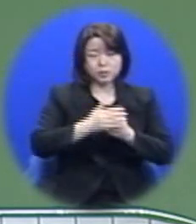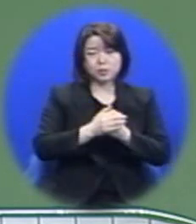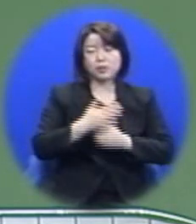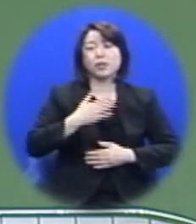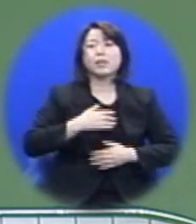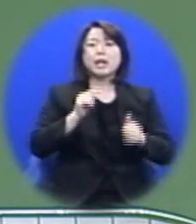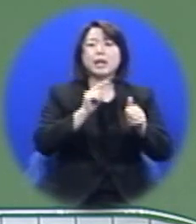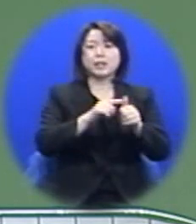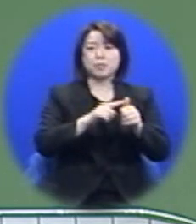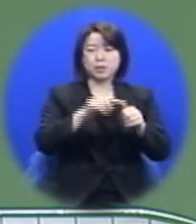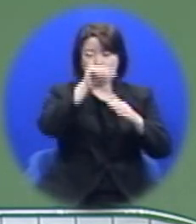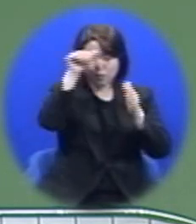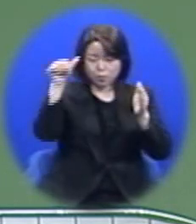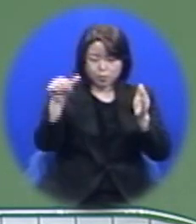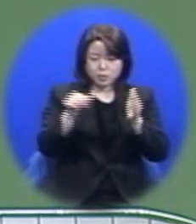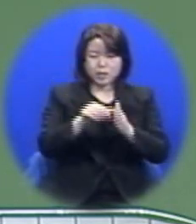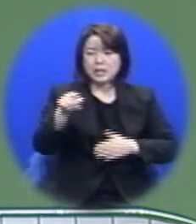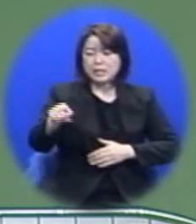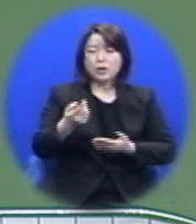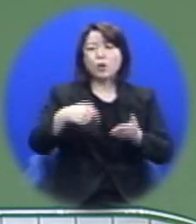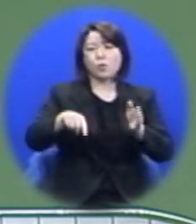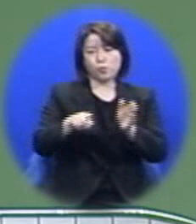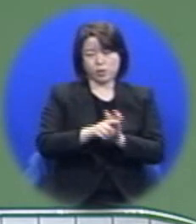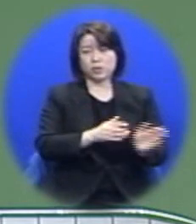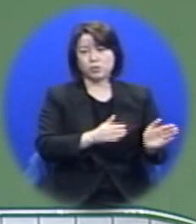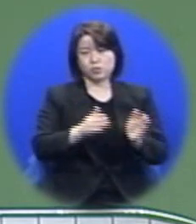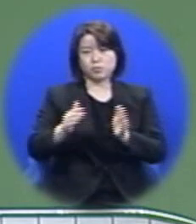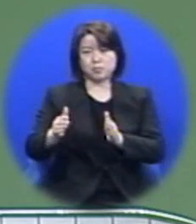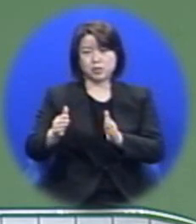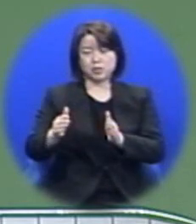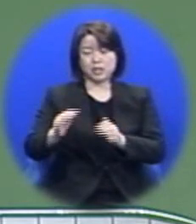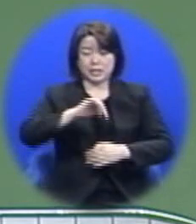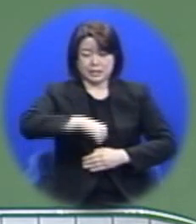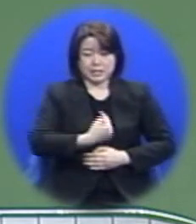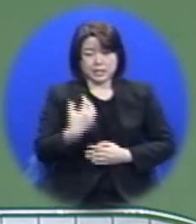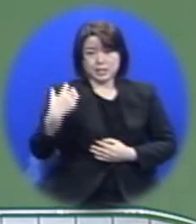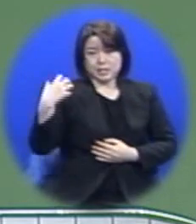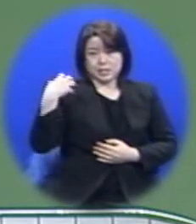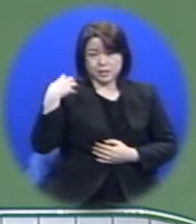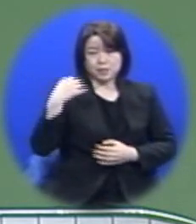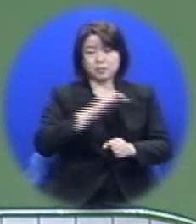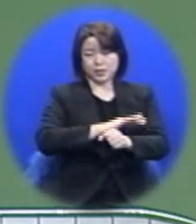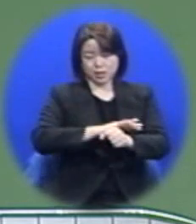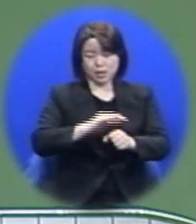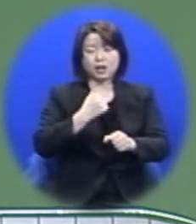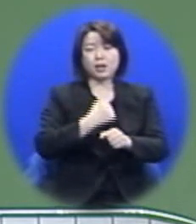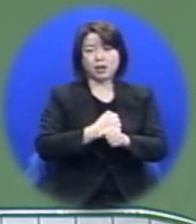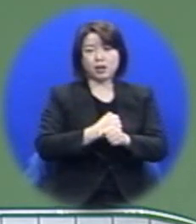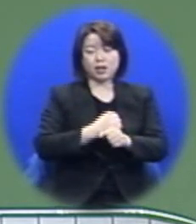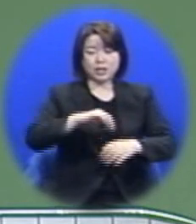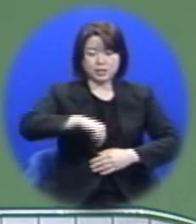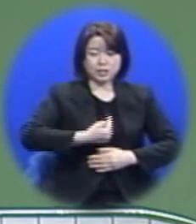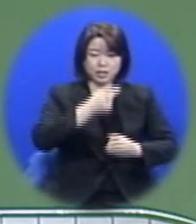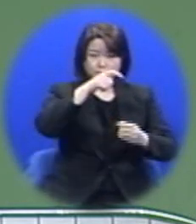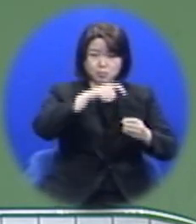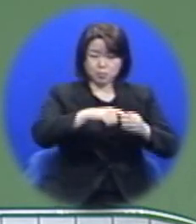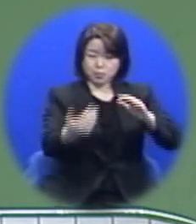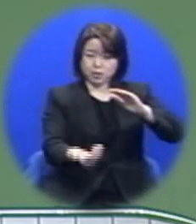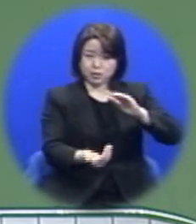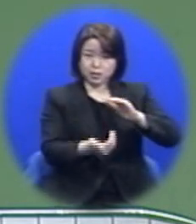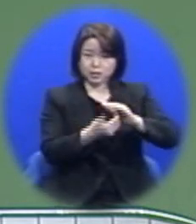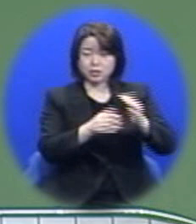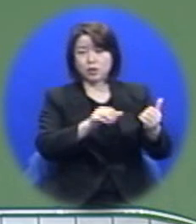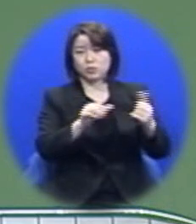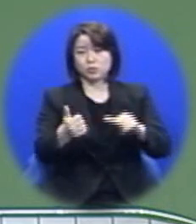생애를 이것을 위해 준비했던 사람입니다. 그는 자기의 책임을 수행한 그리고 자기 목표를 달성하고 죽은